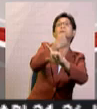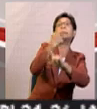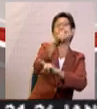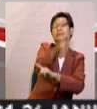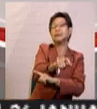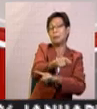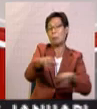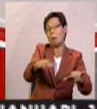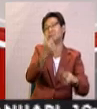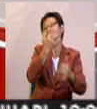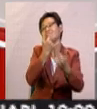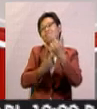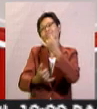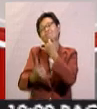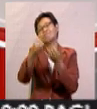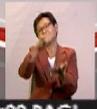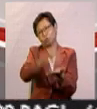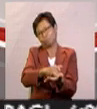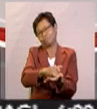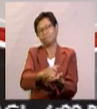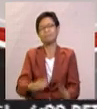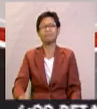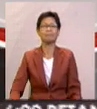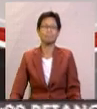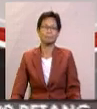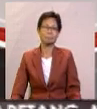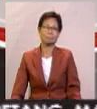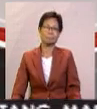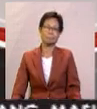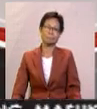yang melakukan kesalahan tersebut.